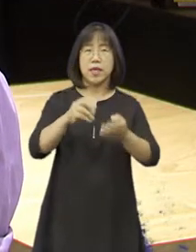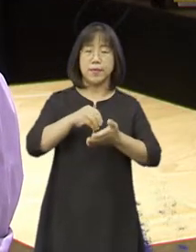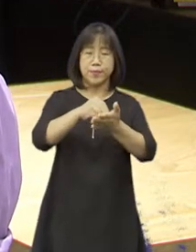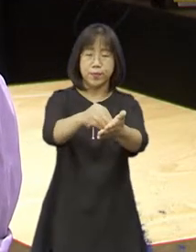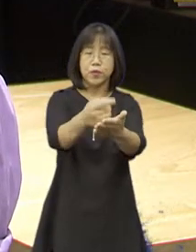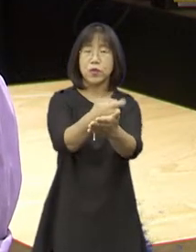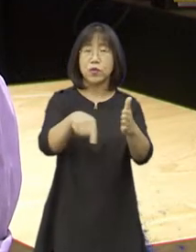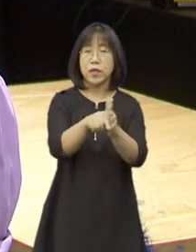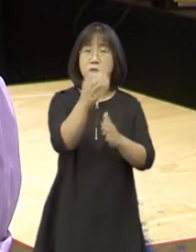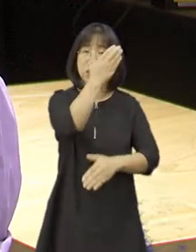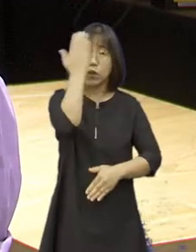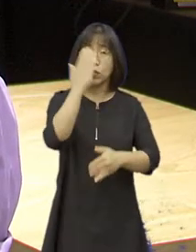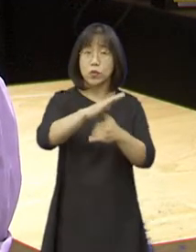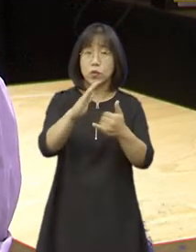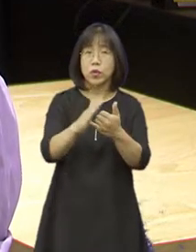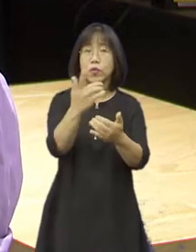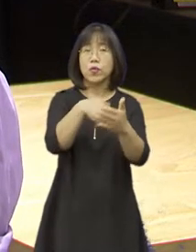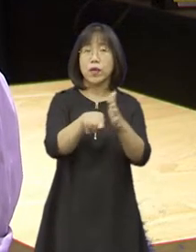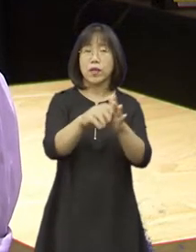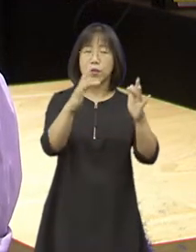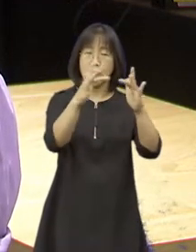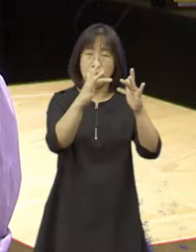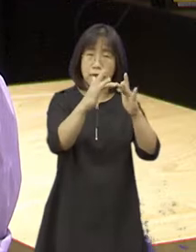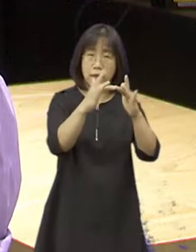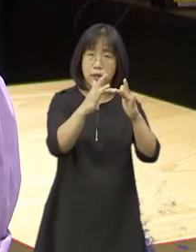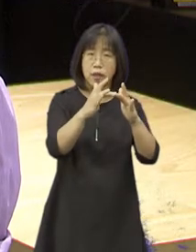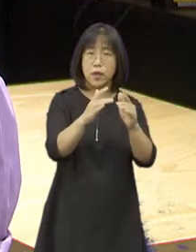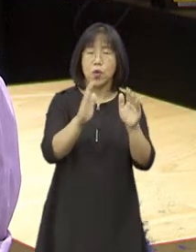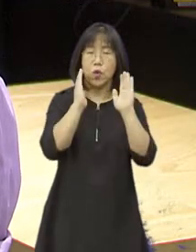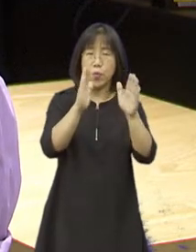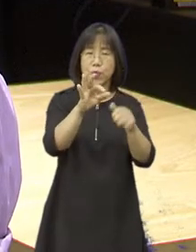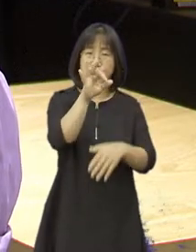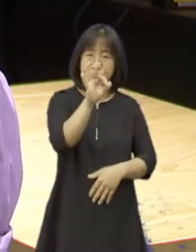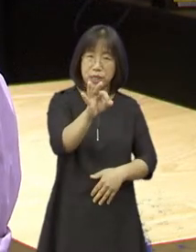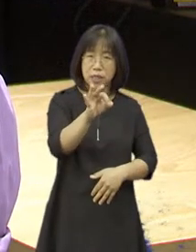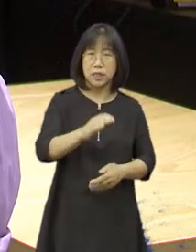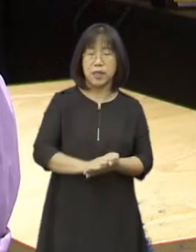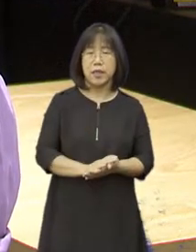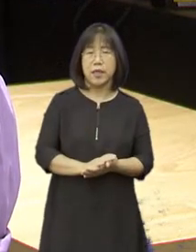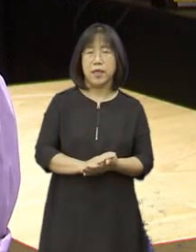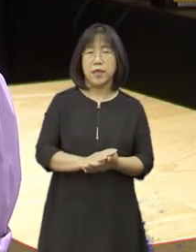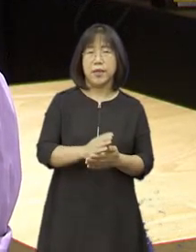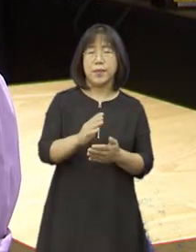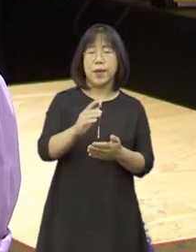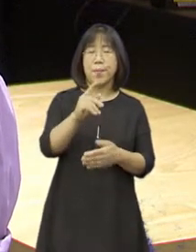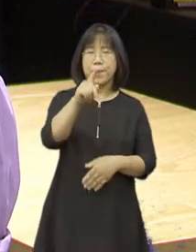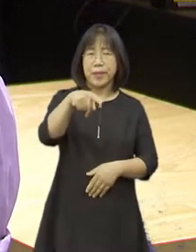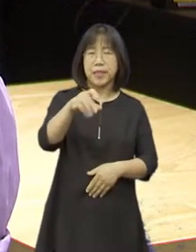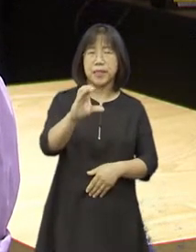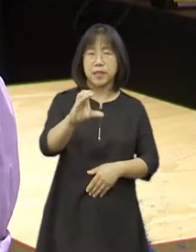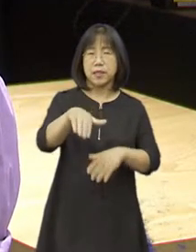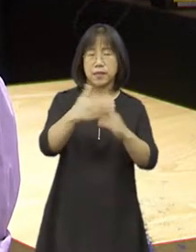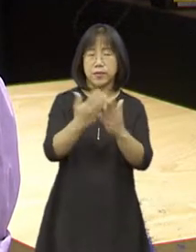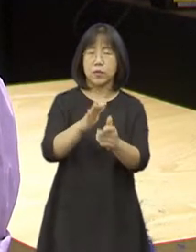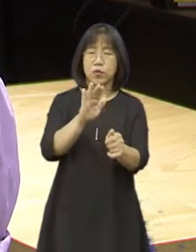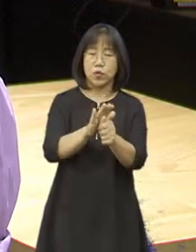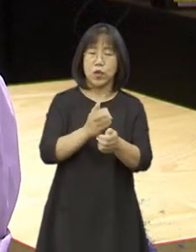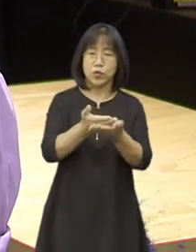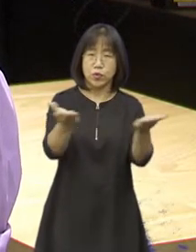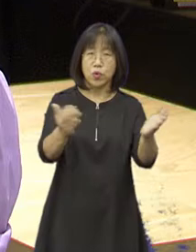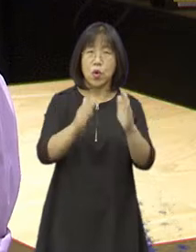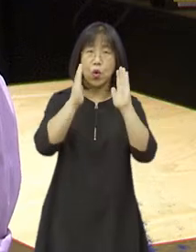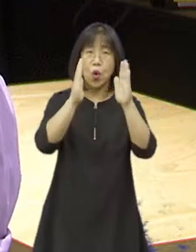위해 학습이 필요한 청소년에게 온라인 강좌 학습비, 태블릿 PC, 인터넷 통신비를